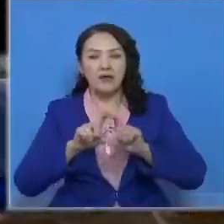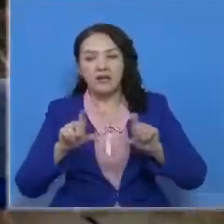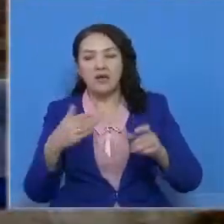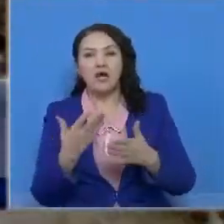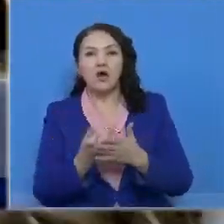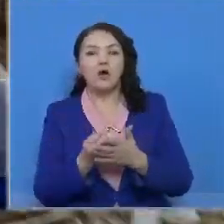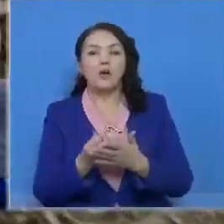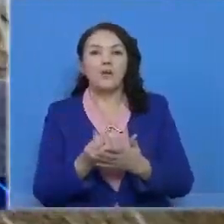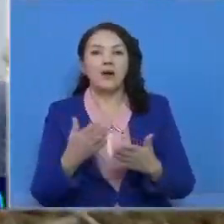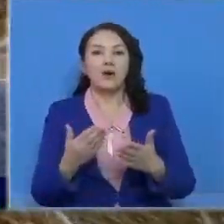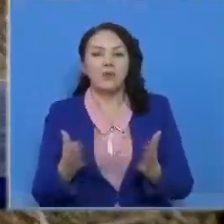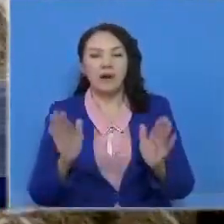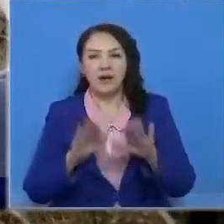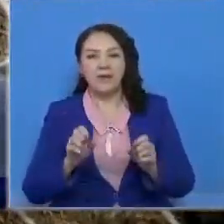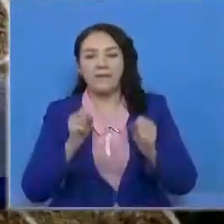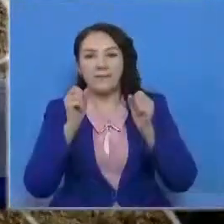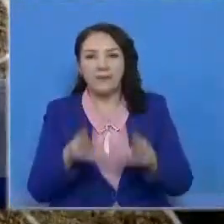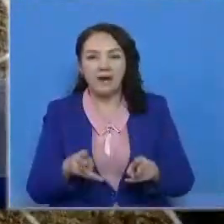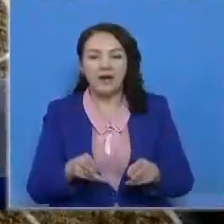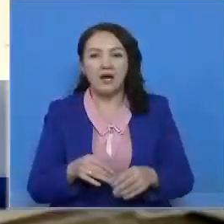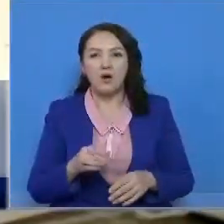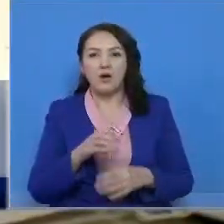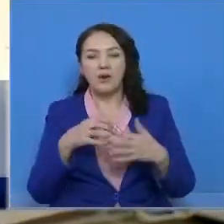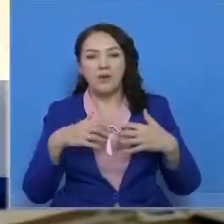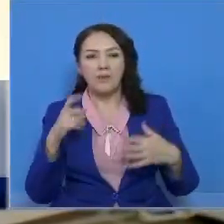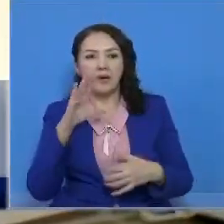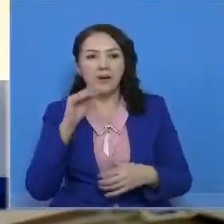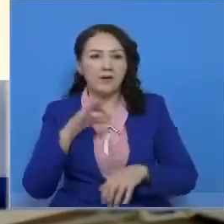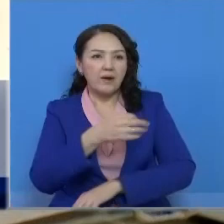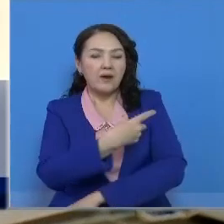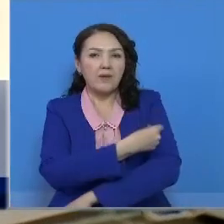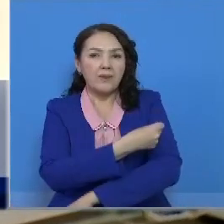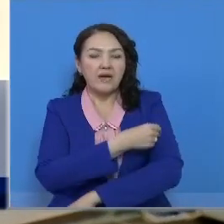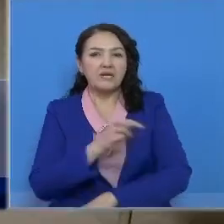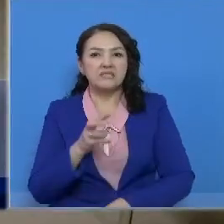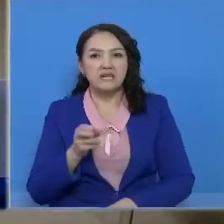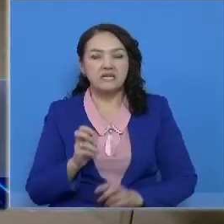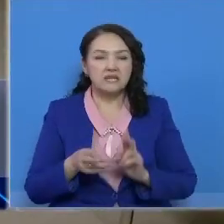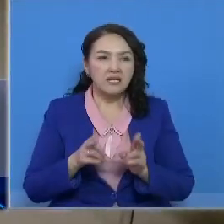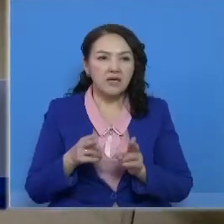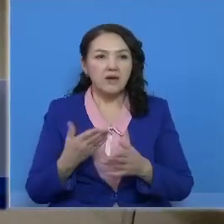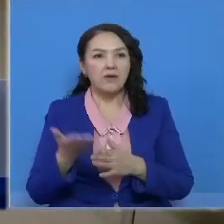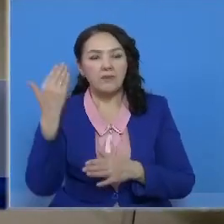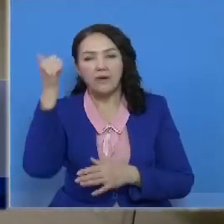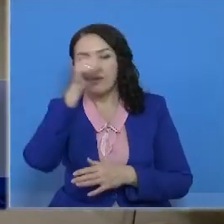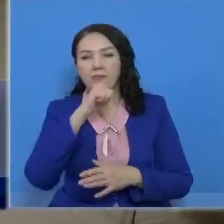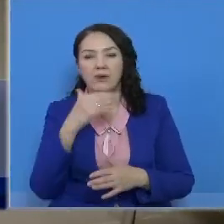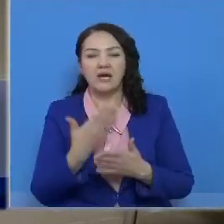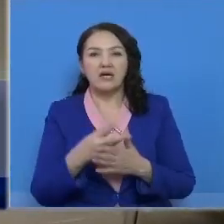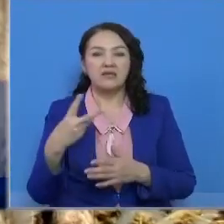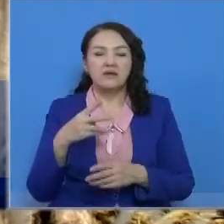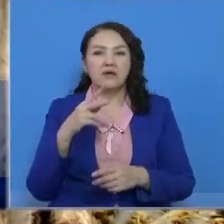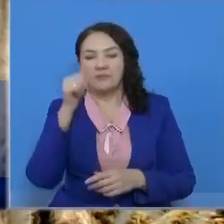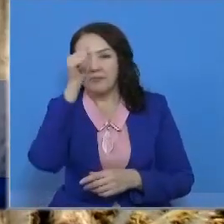классификация умерщвление опасных агрессивных особей вакцинации стерилизация и кастрация в прошлом году за два месяца